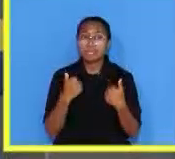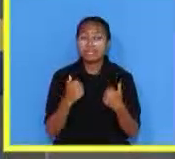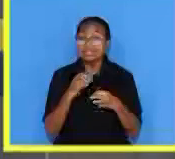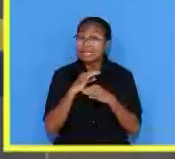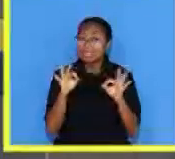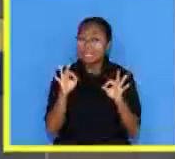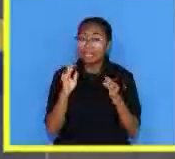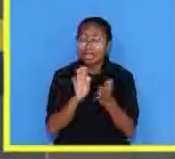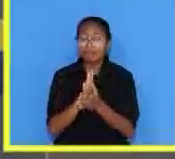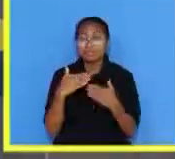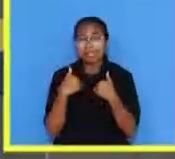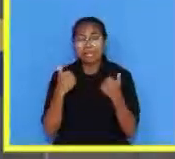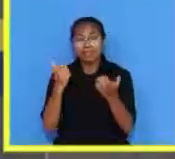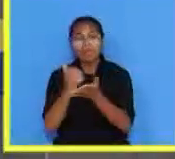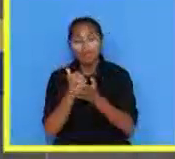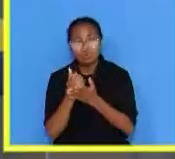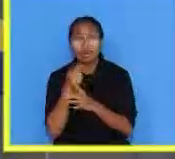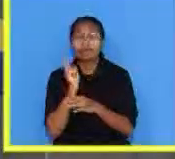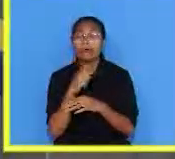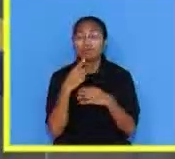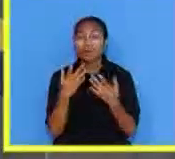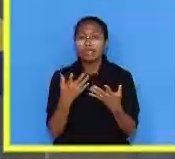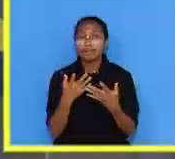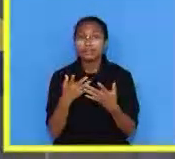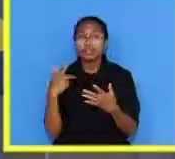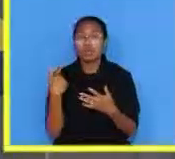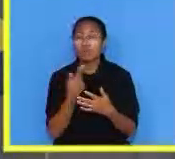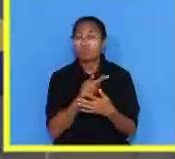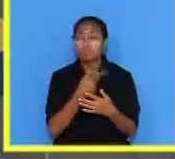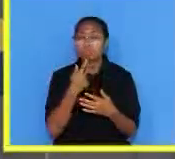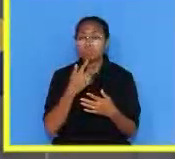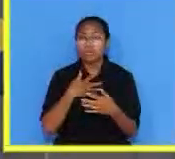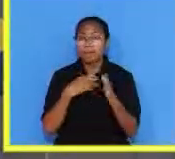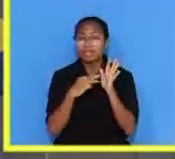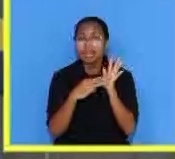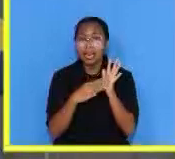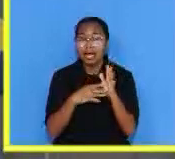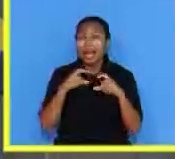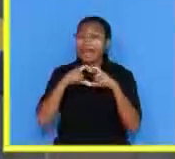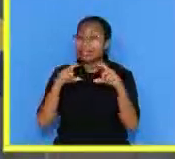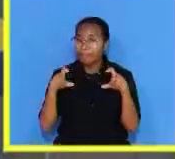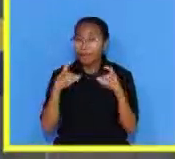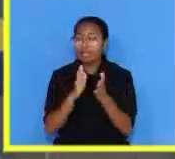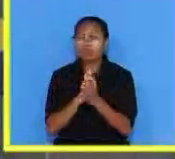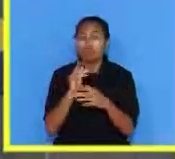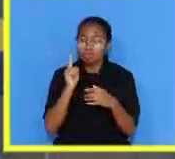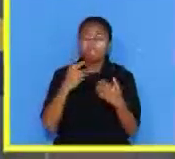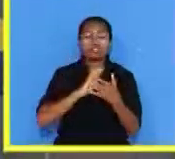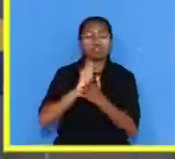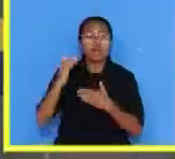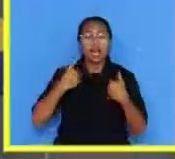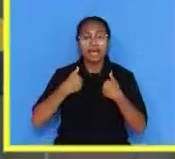diselesaikan, bisa dibantu ya. Tadi Ibu juga bilang bahwa ketika kita bermasalah dengan NIK atau mungkin KTP ada Dukcapil yang akan